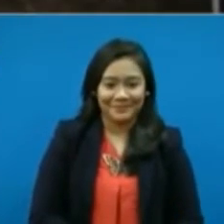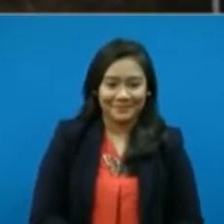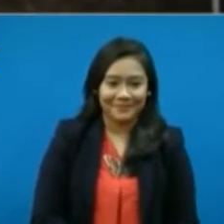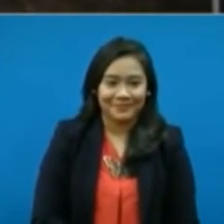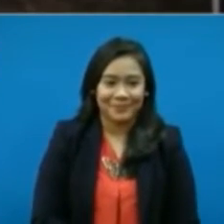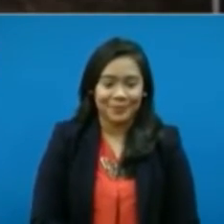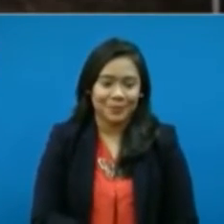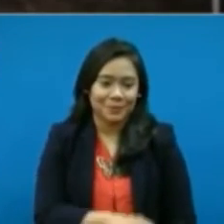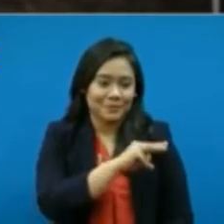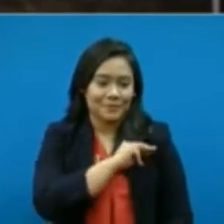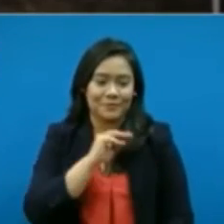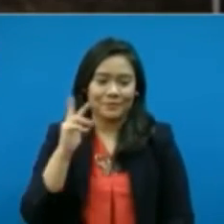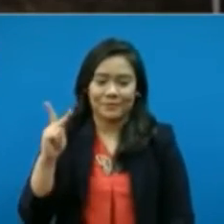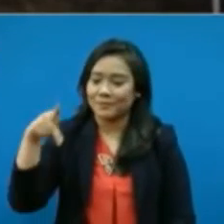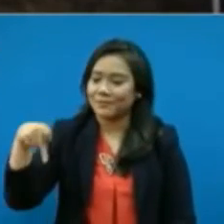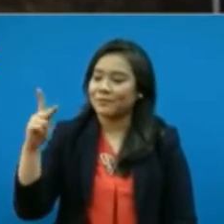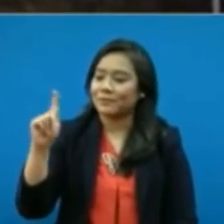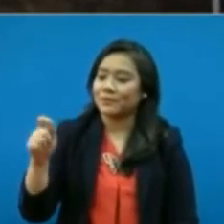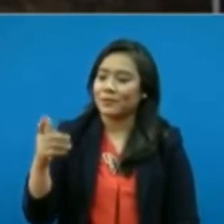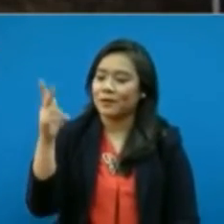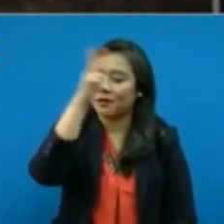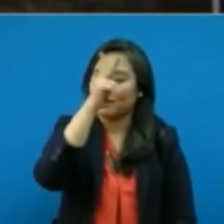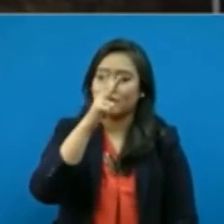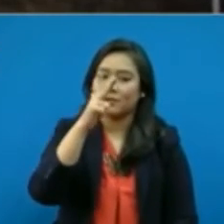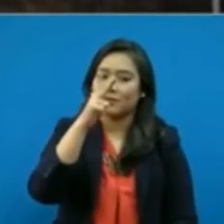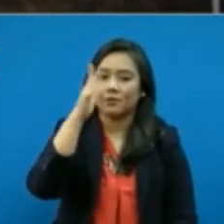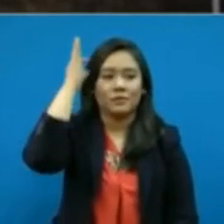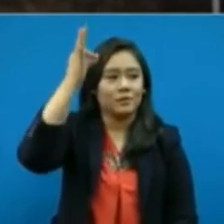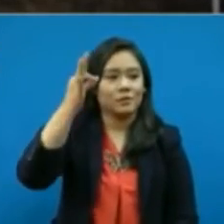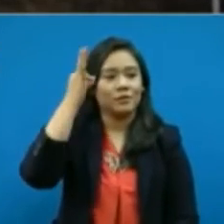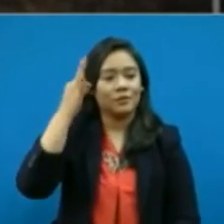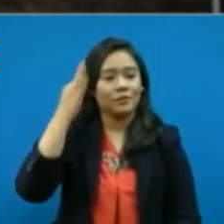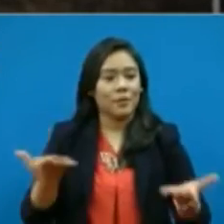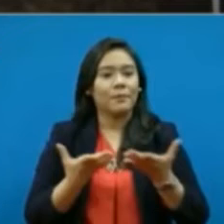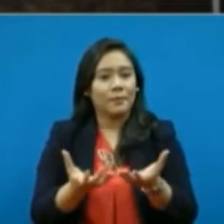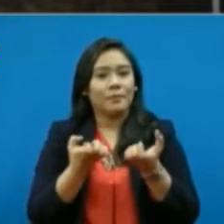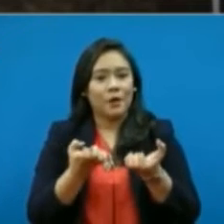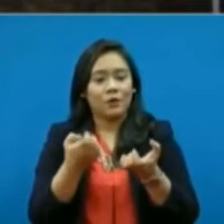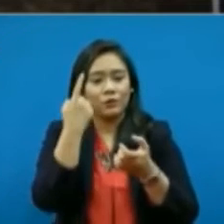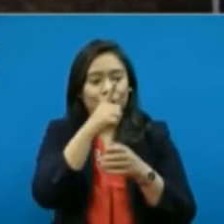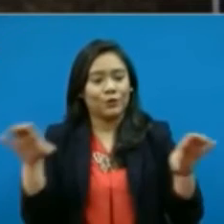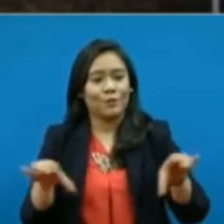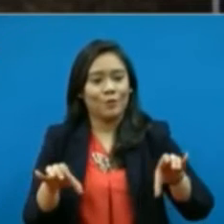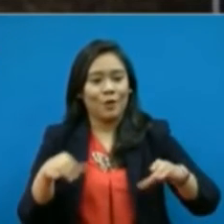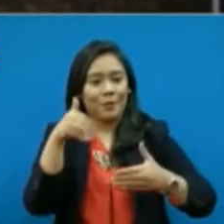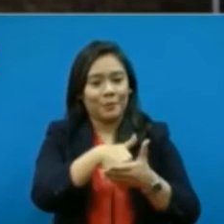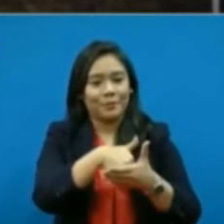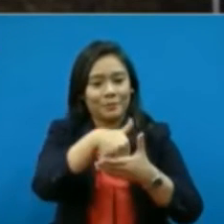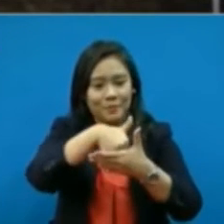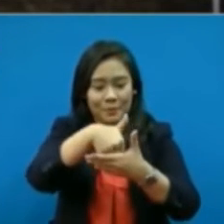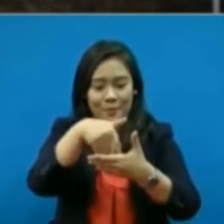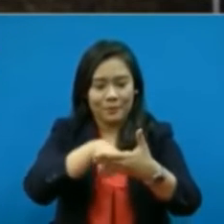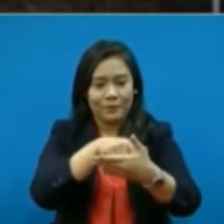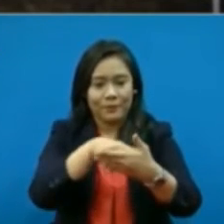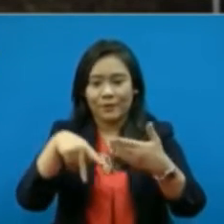Menteri KPKT pernah menyatakan bahawa Kerajaan Persekutuan berhasrat untuk mengadakan pilihan raya